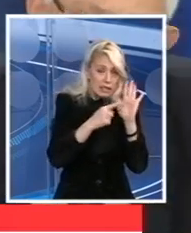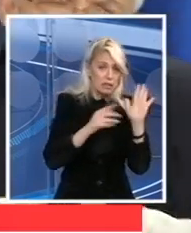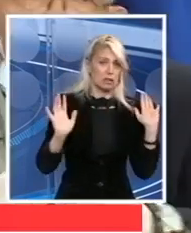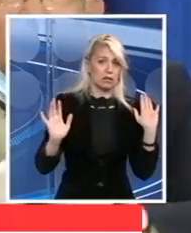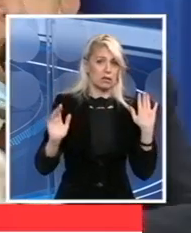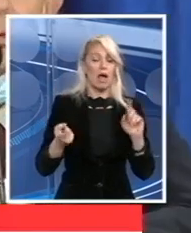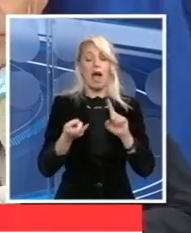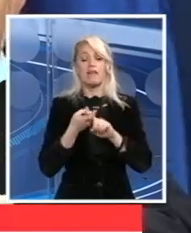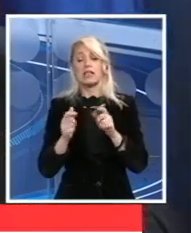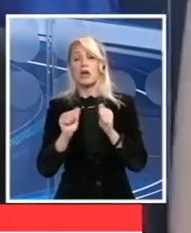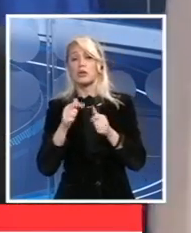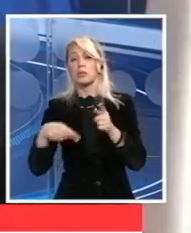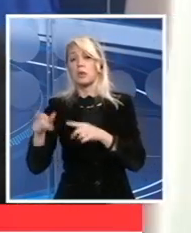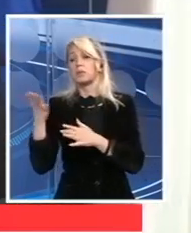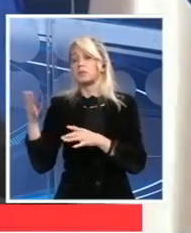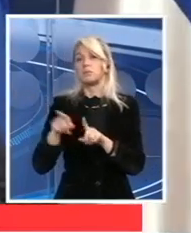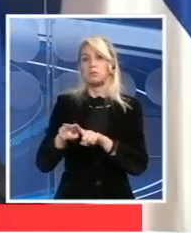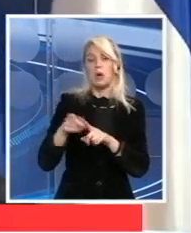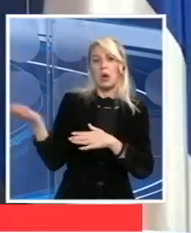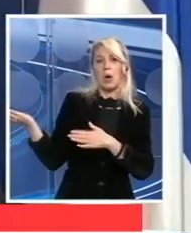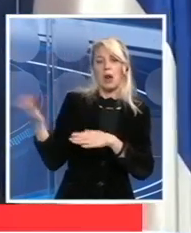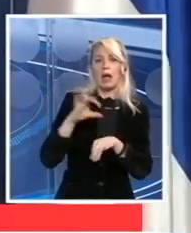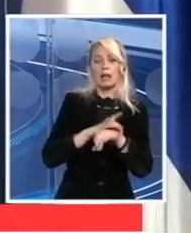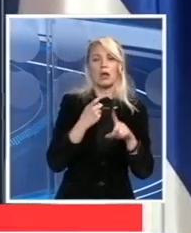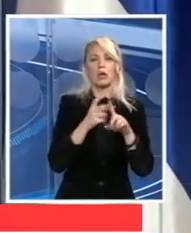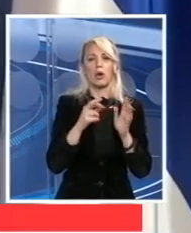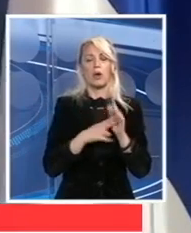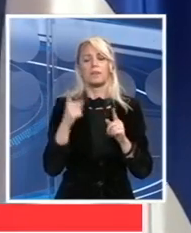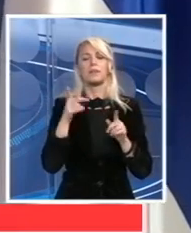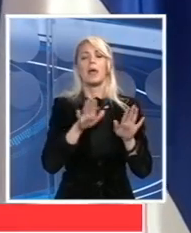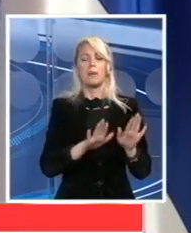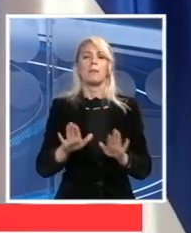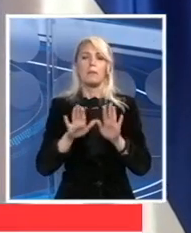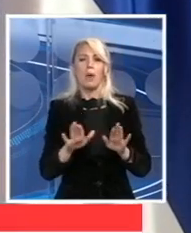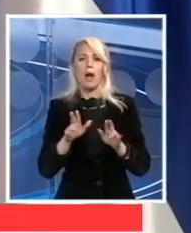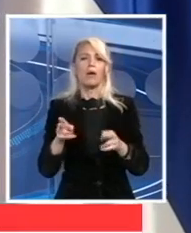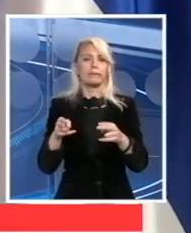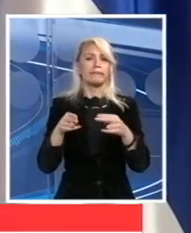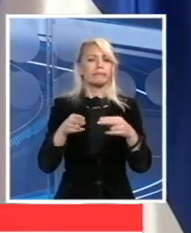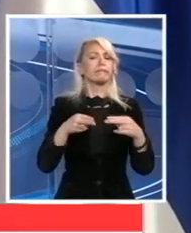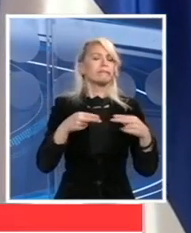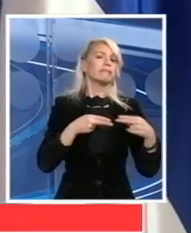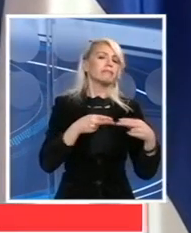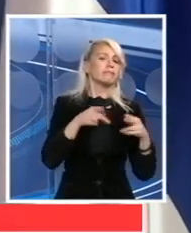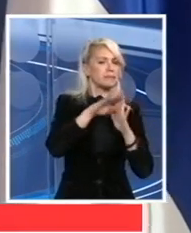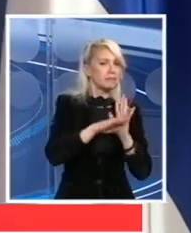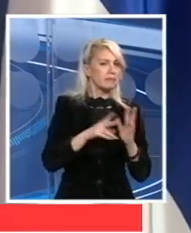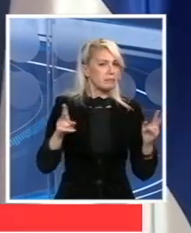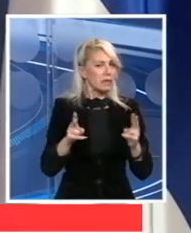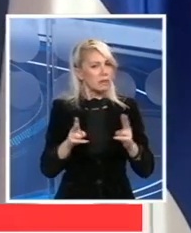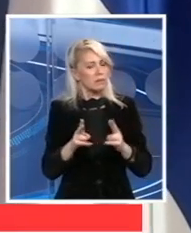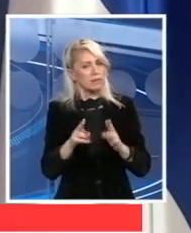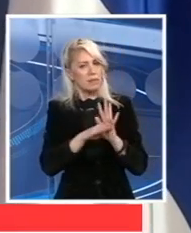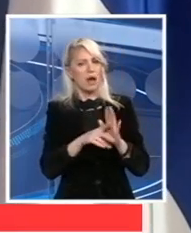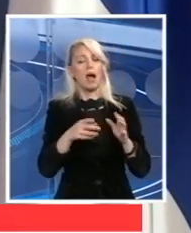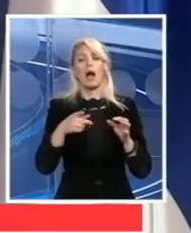svakako imati postupno vraćanje tih mera i zabrane javnog okupljanja će svakako ostajati